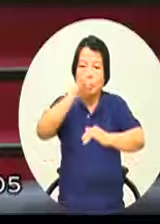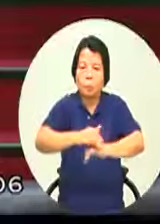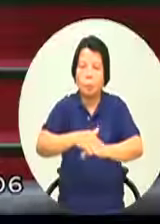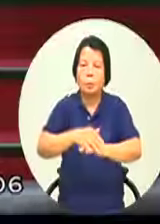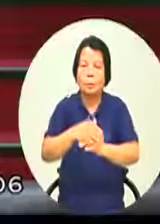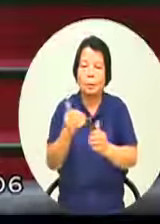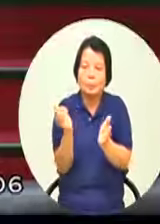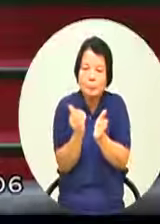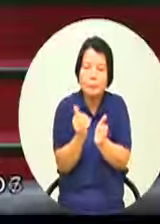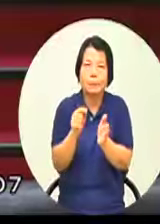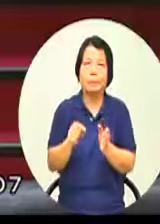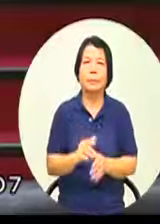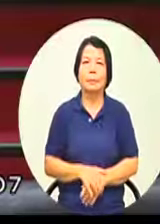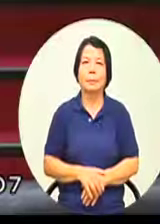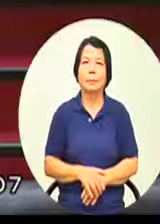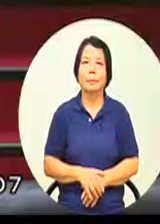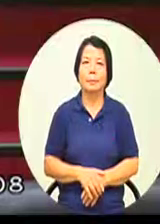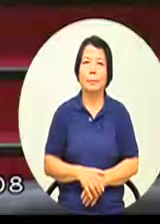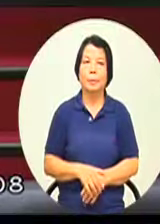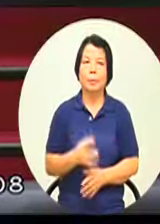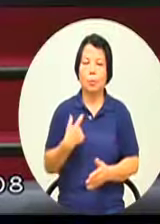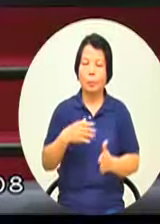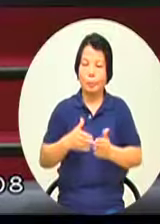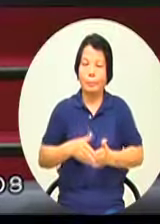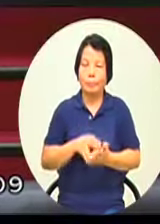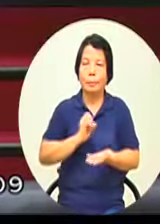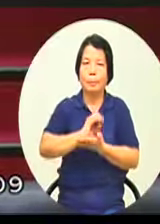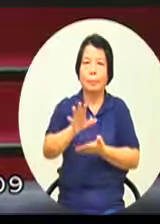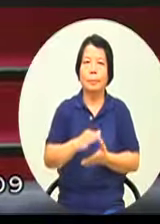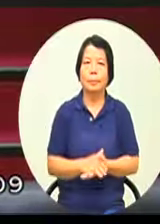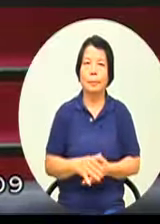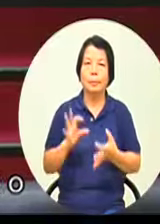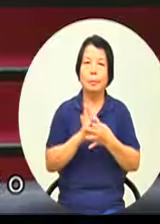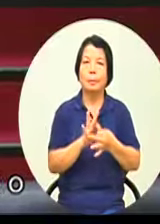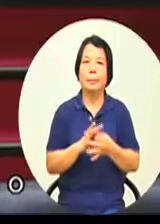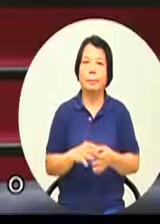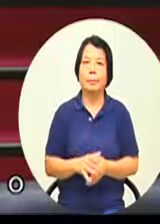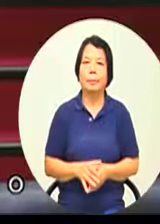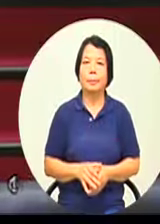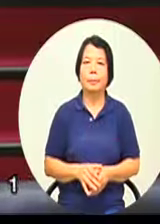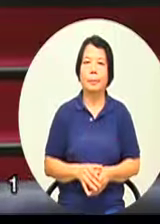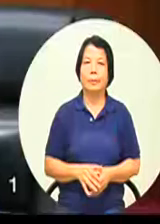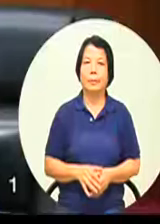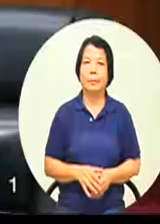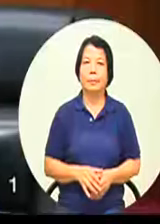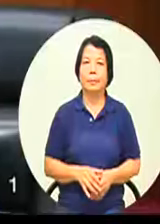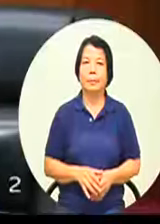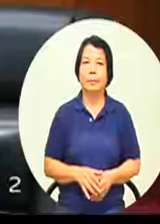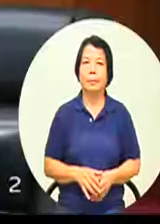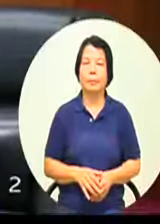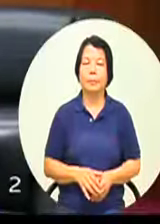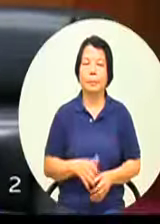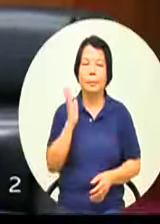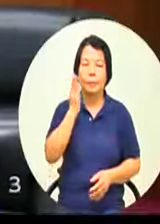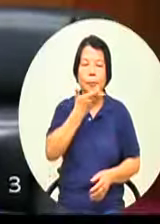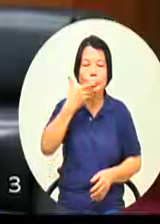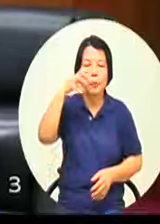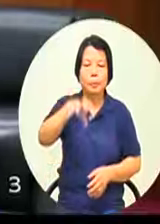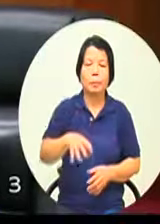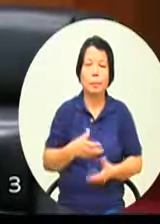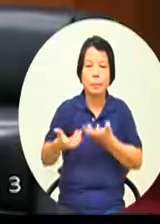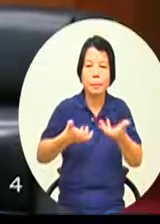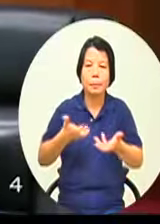了。那我这边要提的就是说，因为我们水利局的这个业